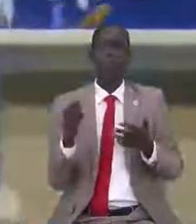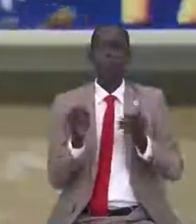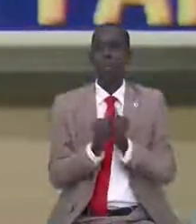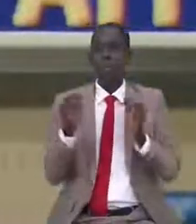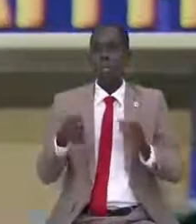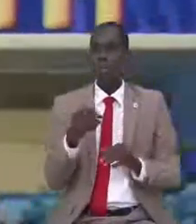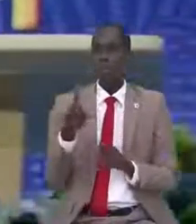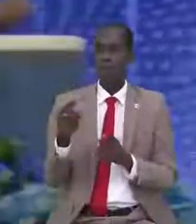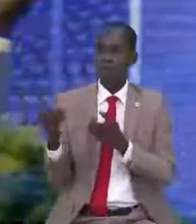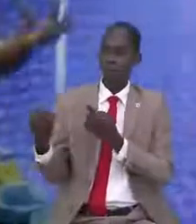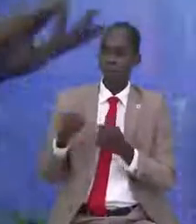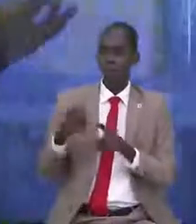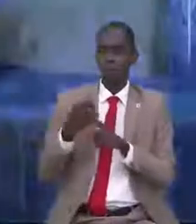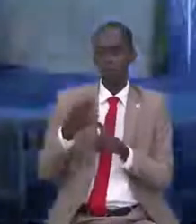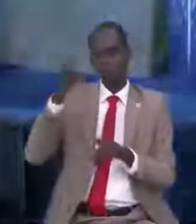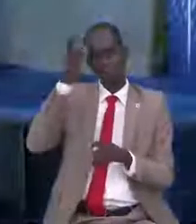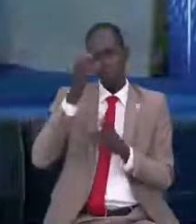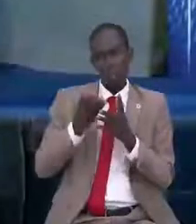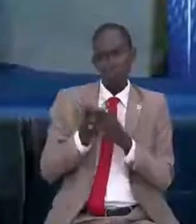Sans rien qui soit de Satan